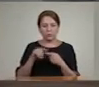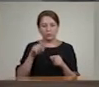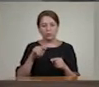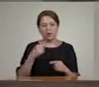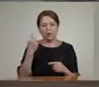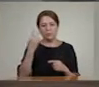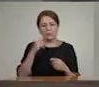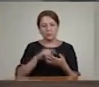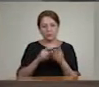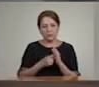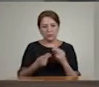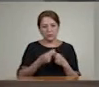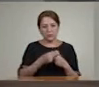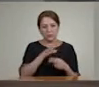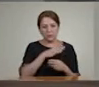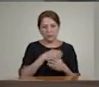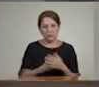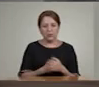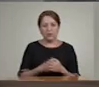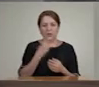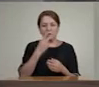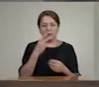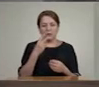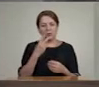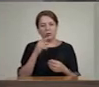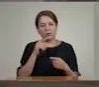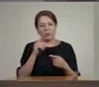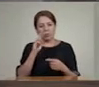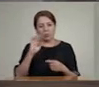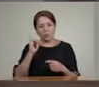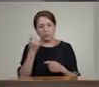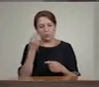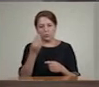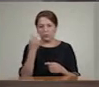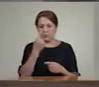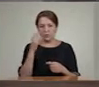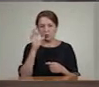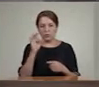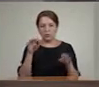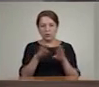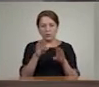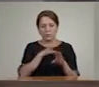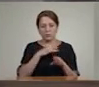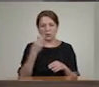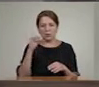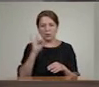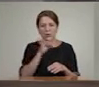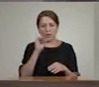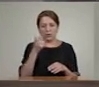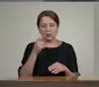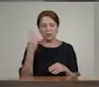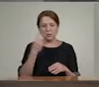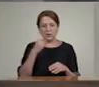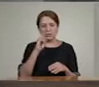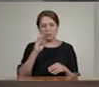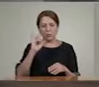o'rgangansiz, shundaymi? Demak, ikki qo'shiluvchilardan biri 0 ga teng bo'lsa, yig'indi ikkinchi qo'shiluvchiga